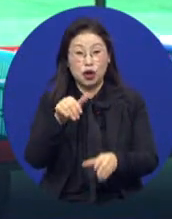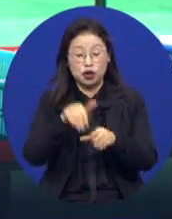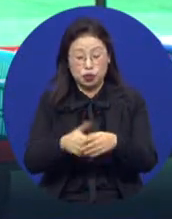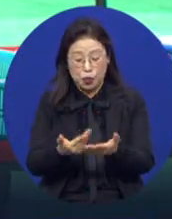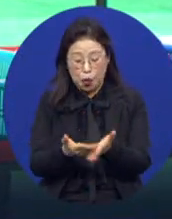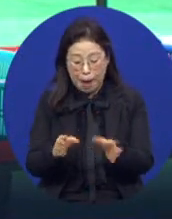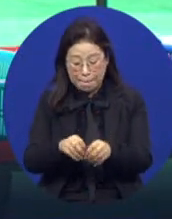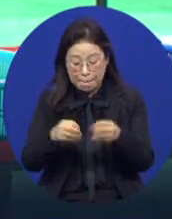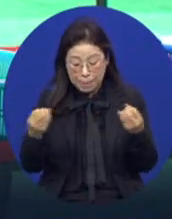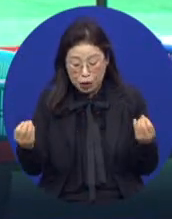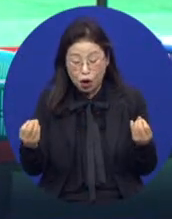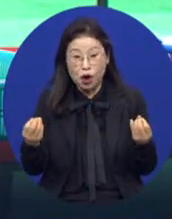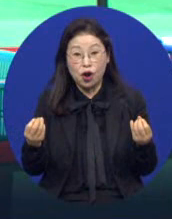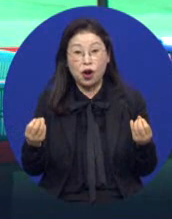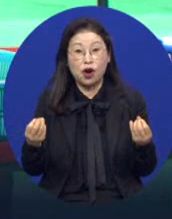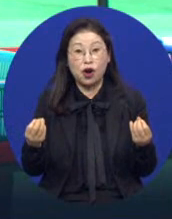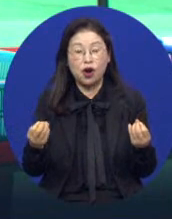열어서